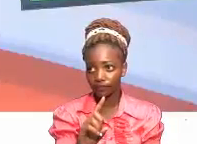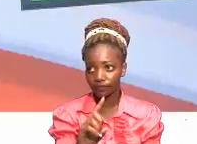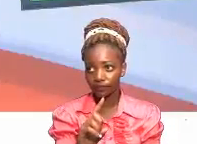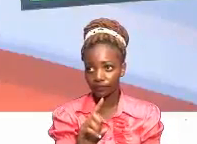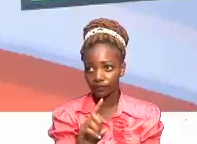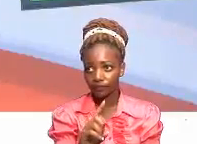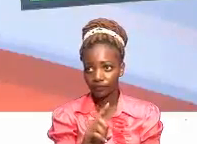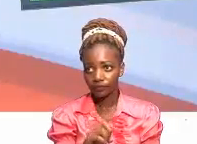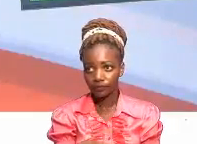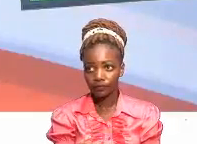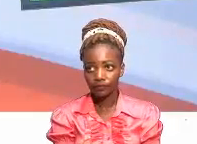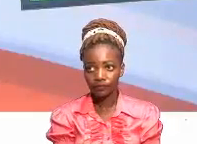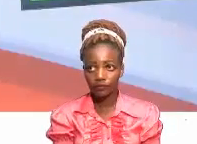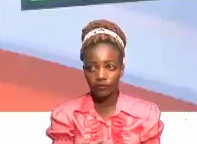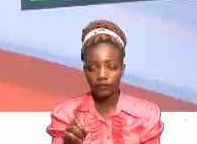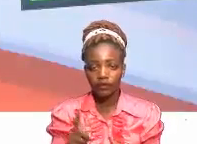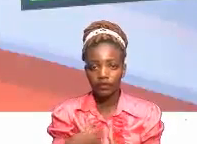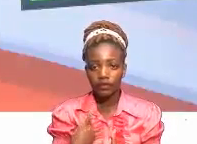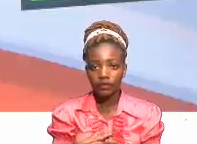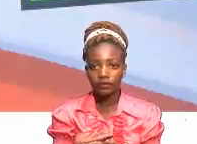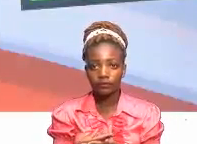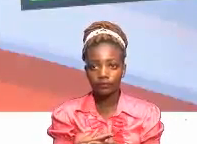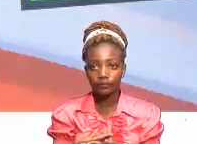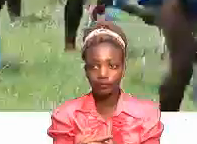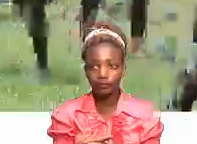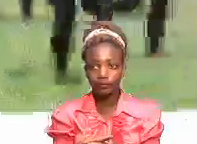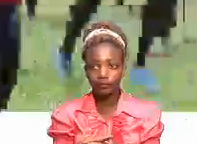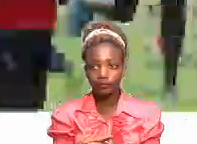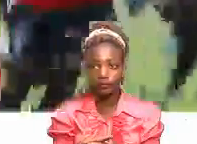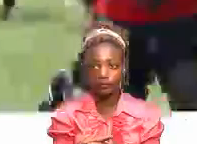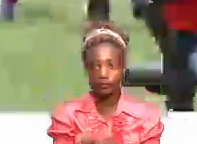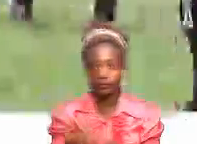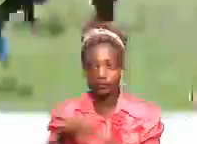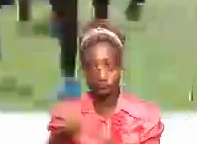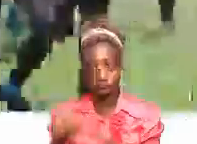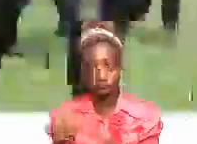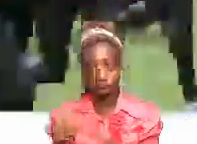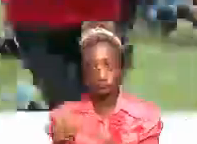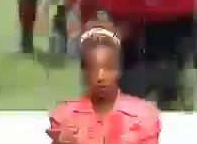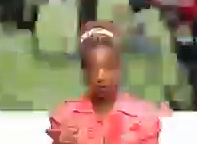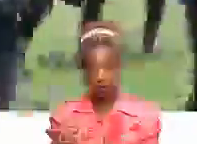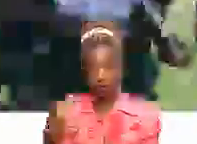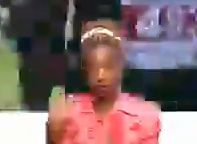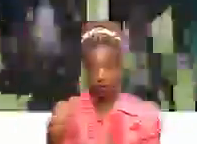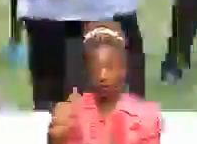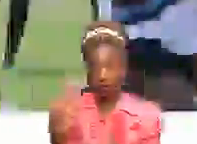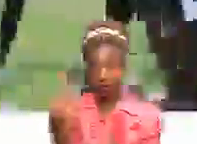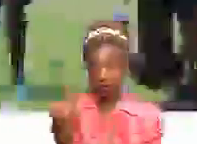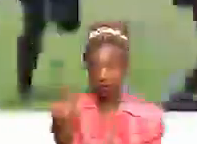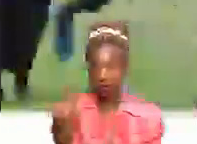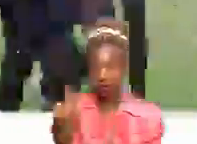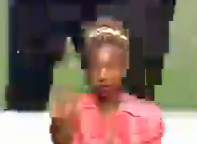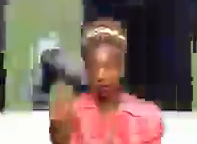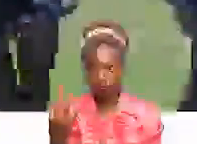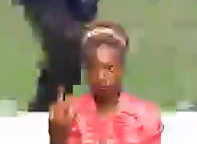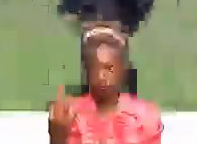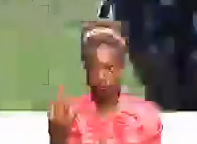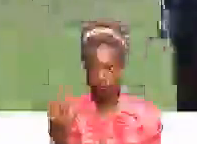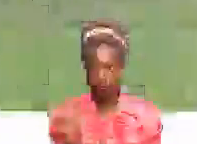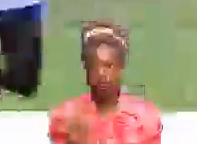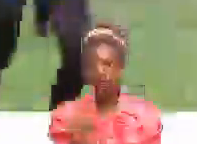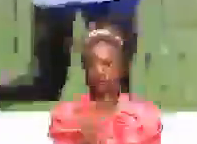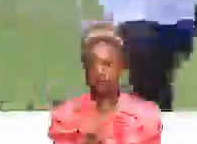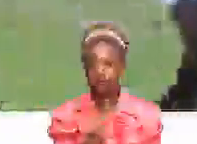pale huyu alikuwa Stacy na wengine pia nafasi ya tatu ikiwa ilichukua muda wa